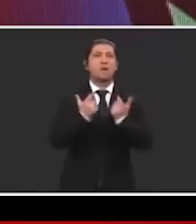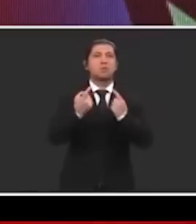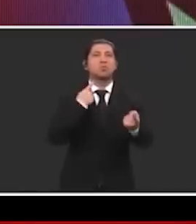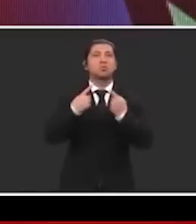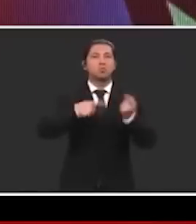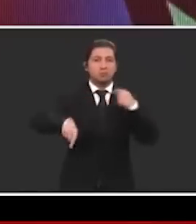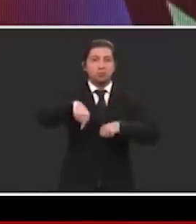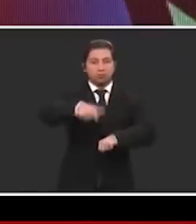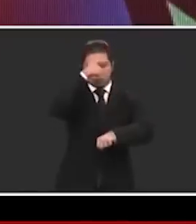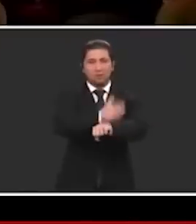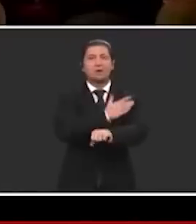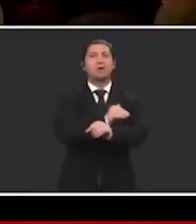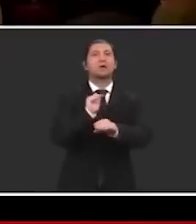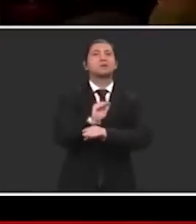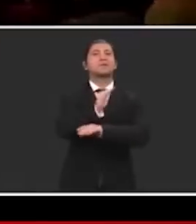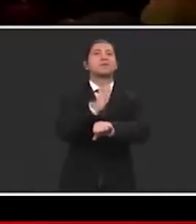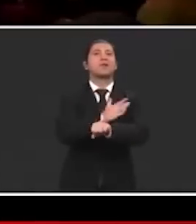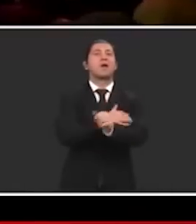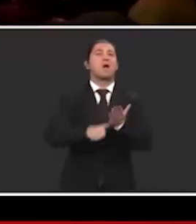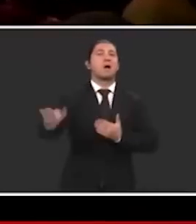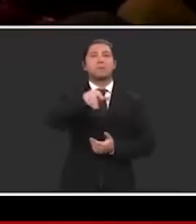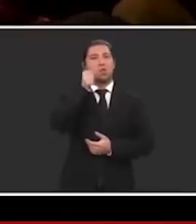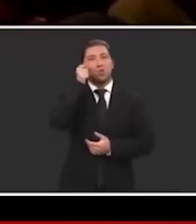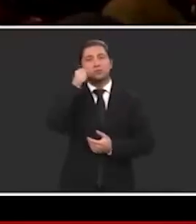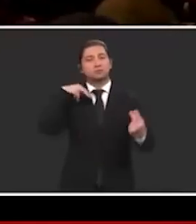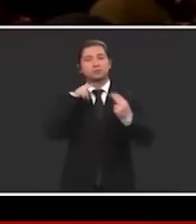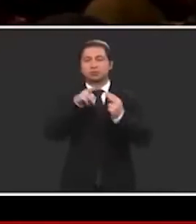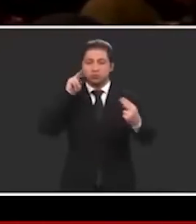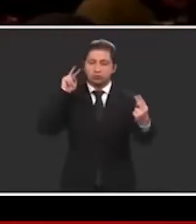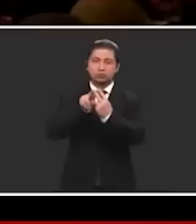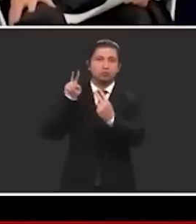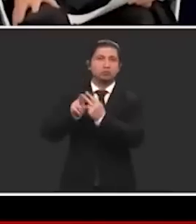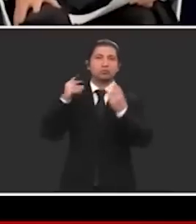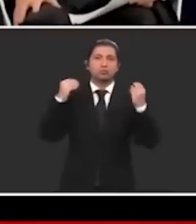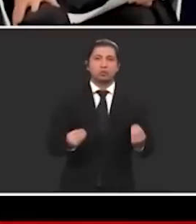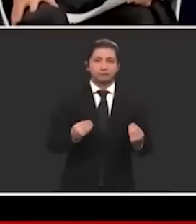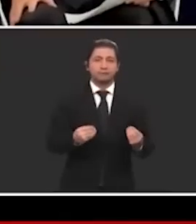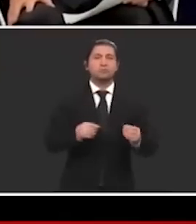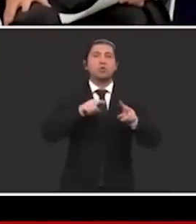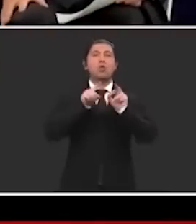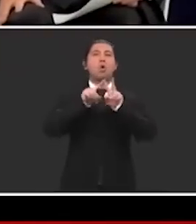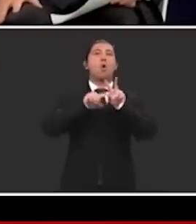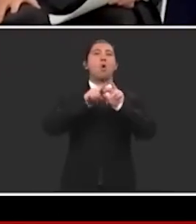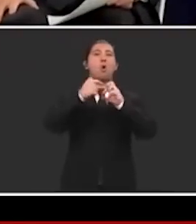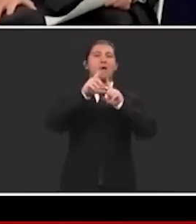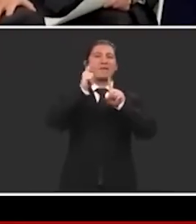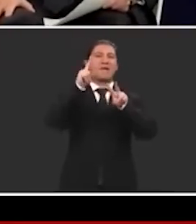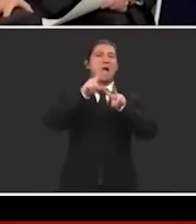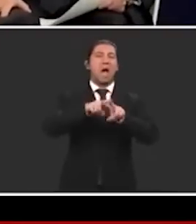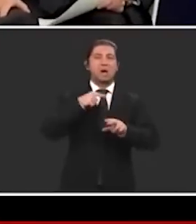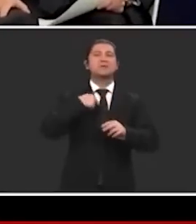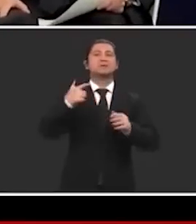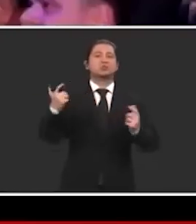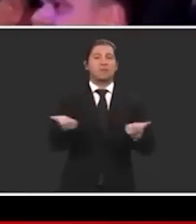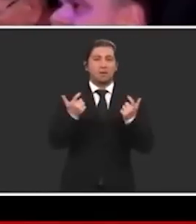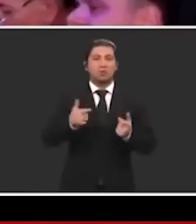ülkede yaşayan vatandaşlarımızla hasret giderdik. Concordia zirvesinde ve